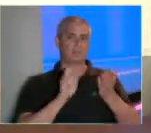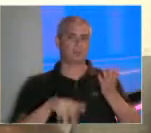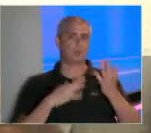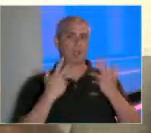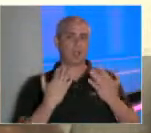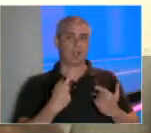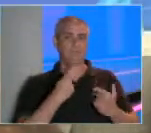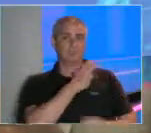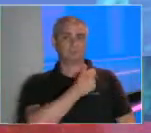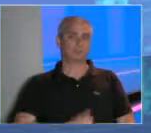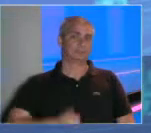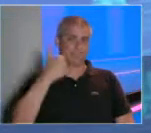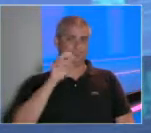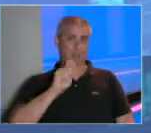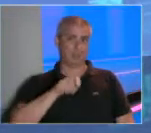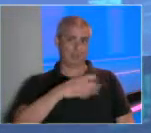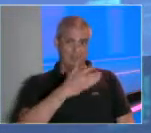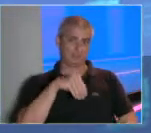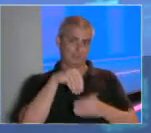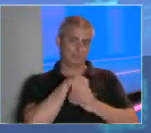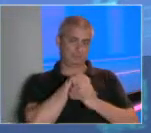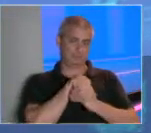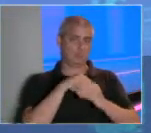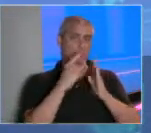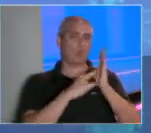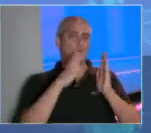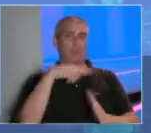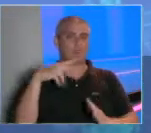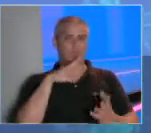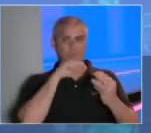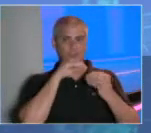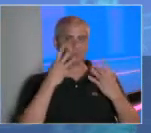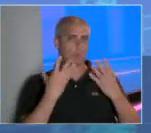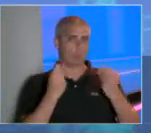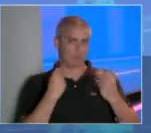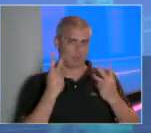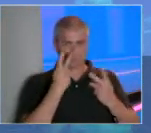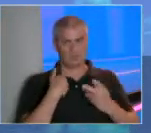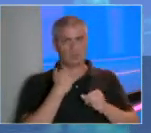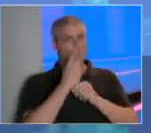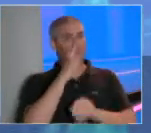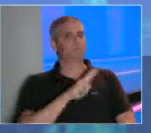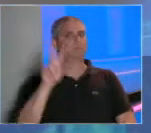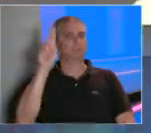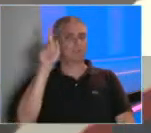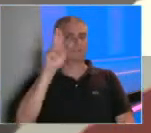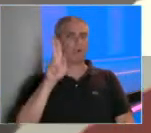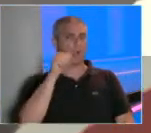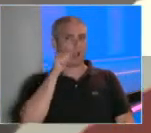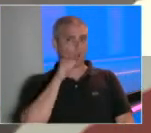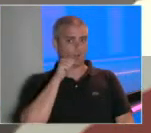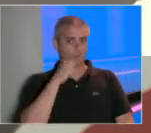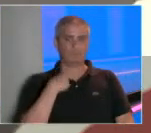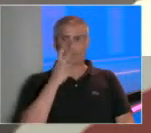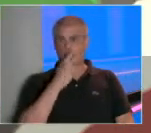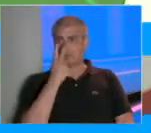כמה וכמה שרים מן הכנסת במסגרת החוק הנורווגי שעליו דיברנו רבות. אנחנו כמובן נושאים עינינו לכחול לבן,